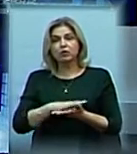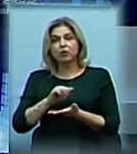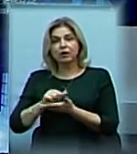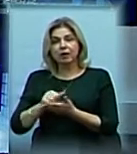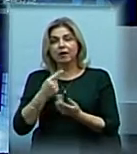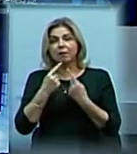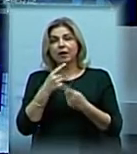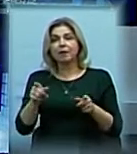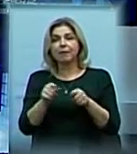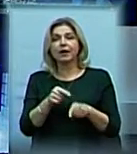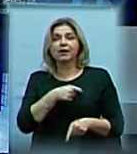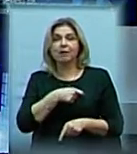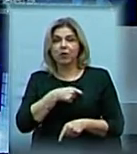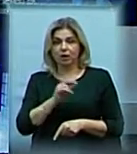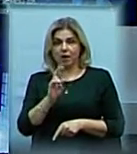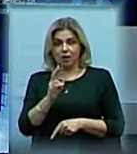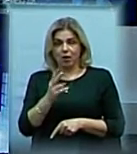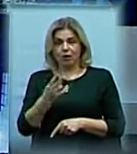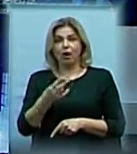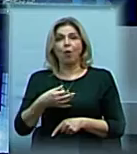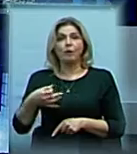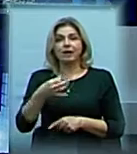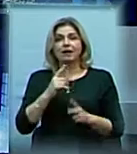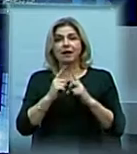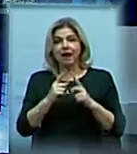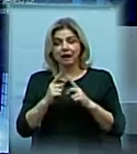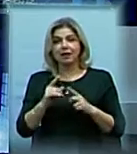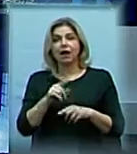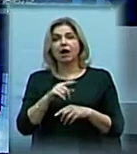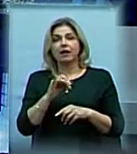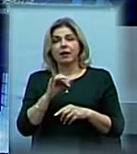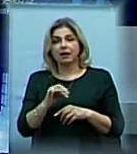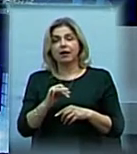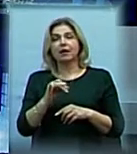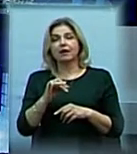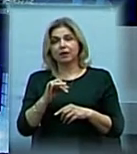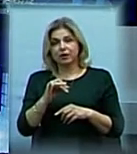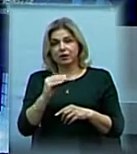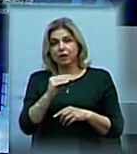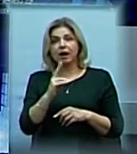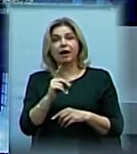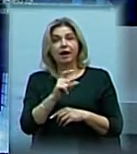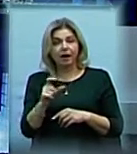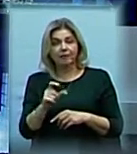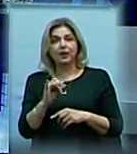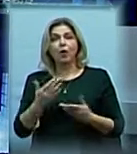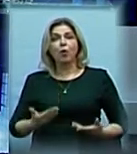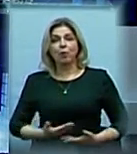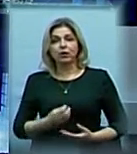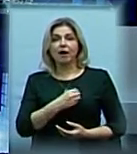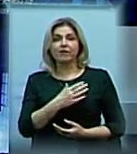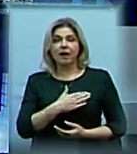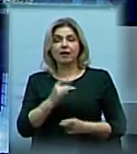це з депутатом Миколаївської міської ради, головою постійної депутатської комісії з питань житлово-комунального господарства, комунальної власності